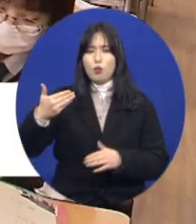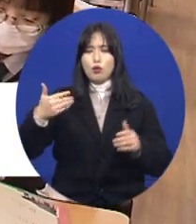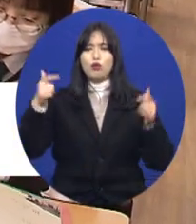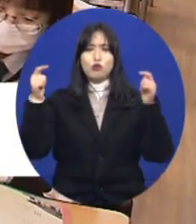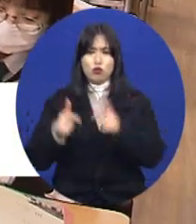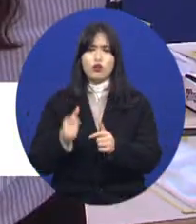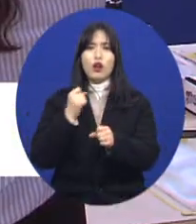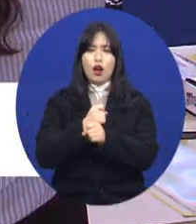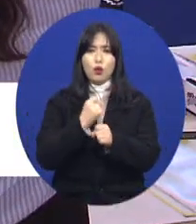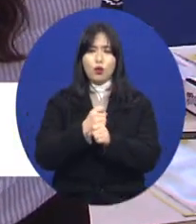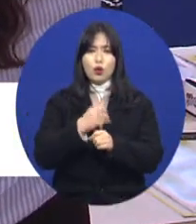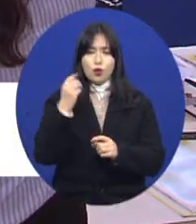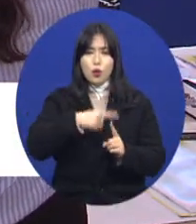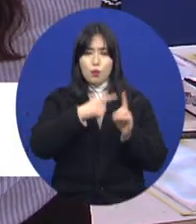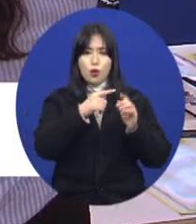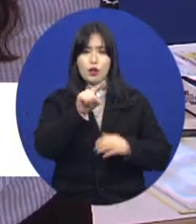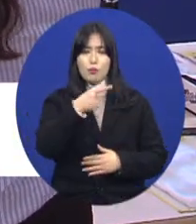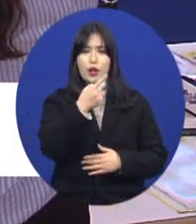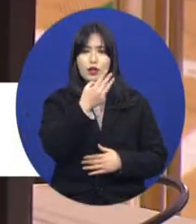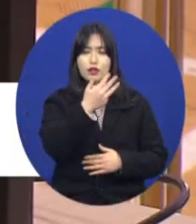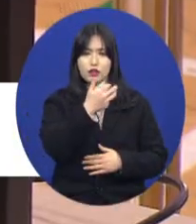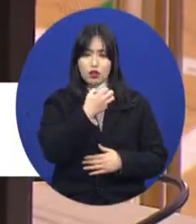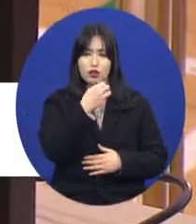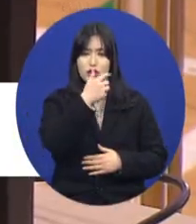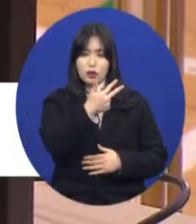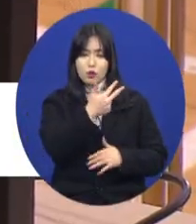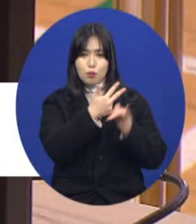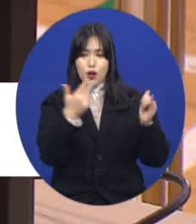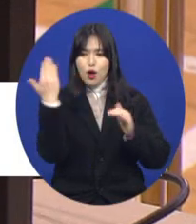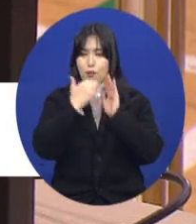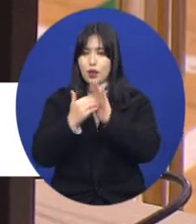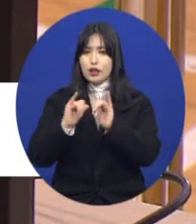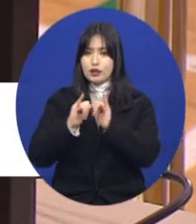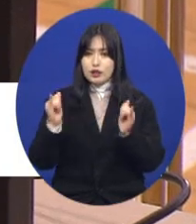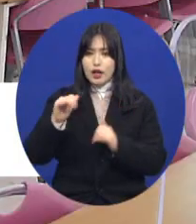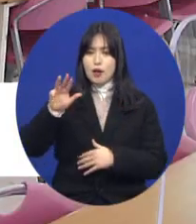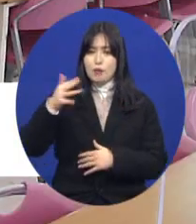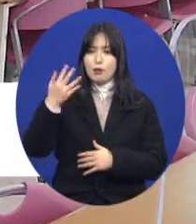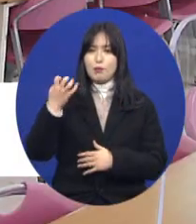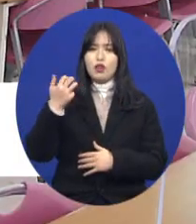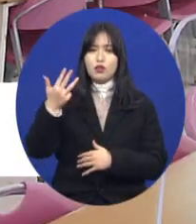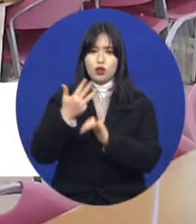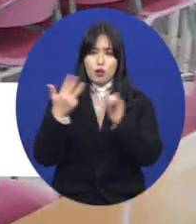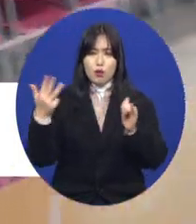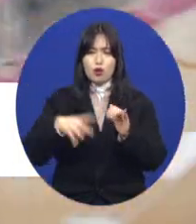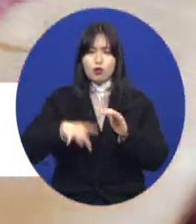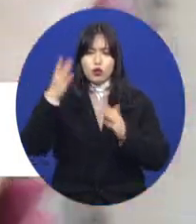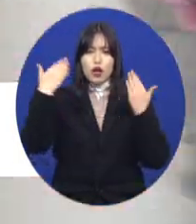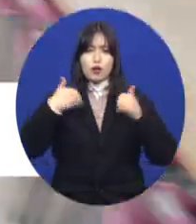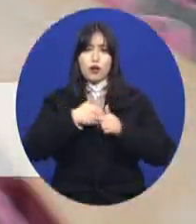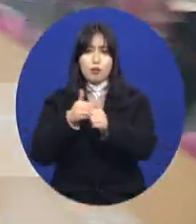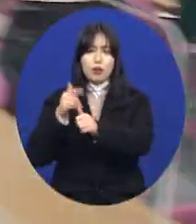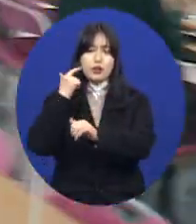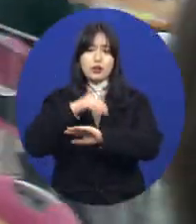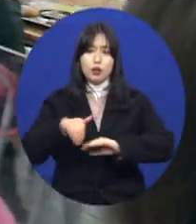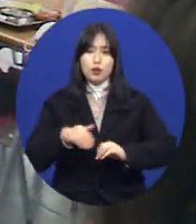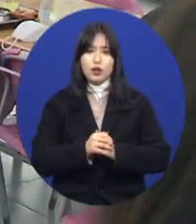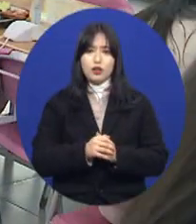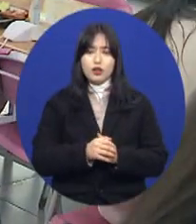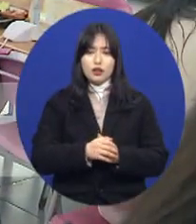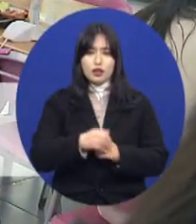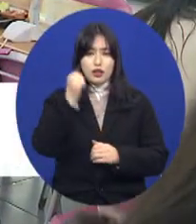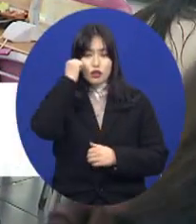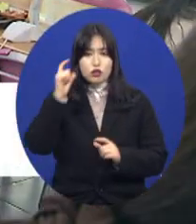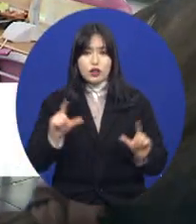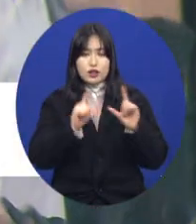줄이고 보건교사 100 쌀은 7명과 방역 인력 800만 8명을 일선학교 에 배치합니다 기숙사